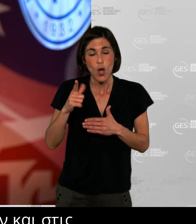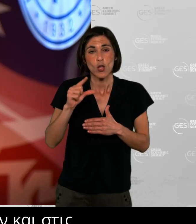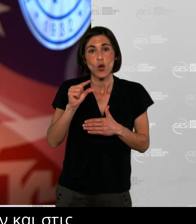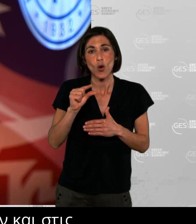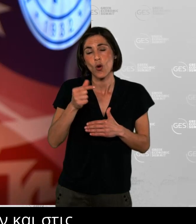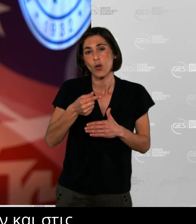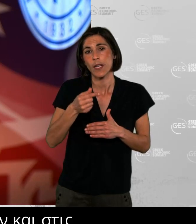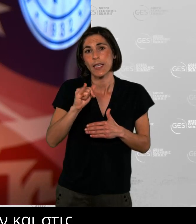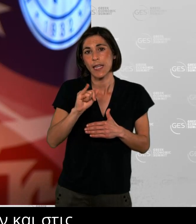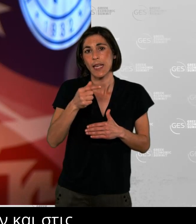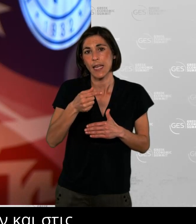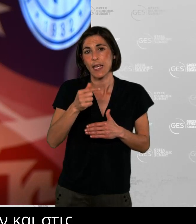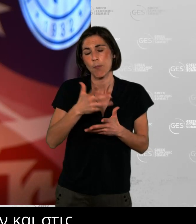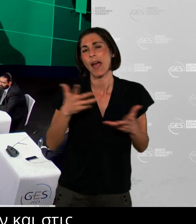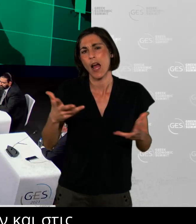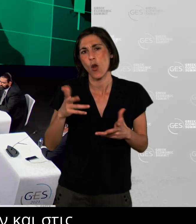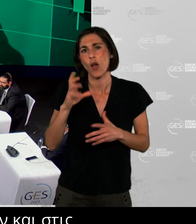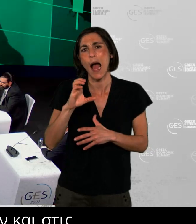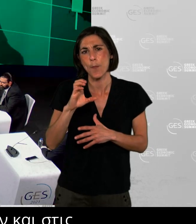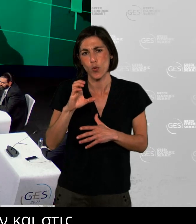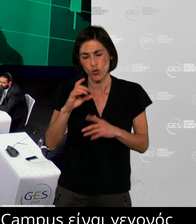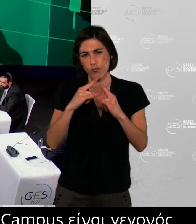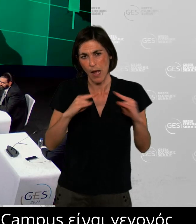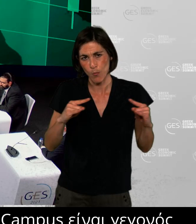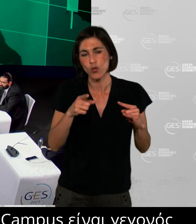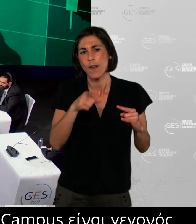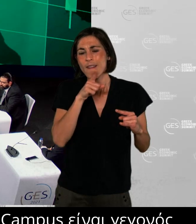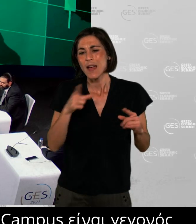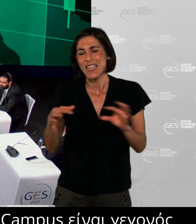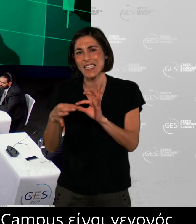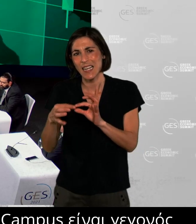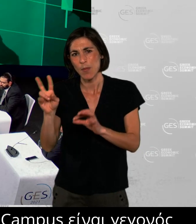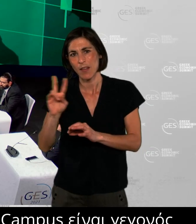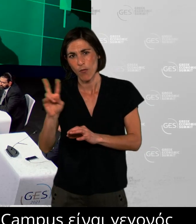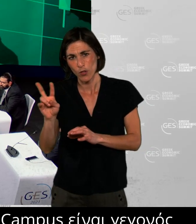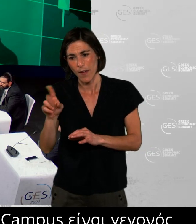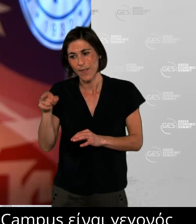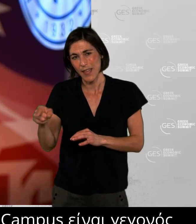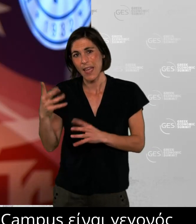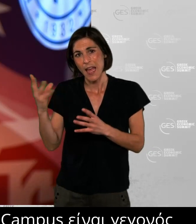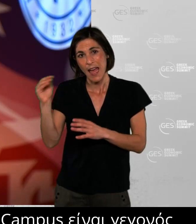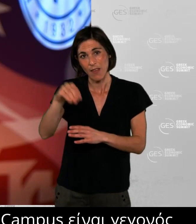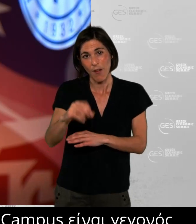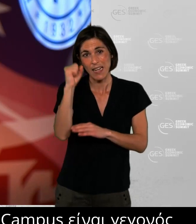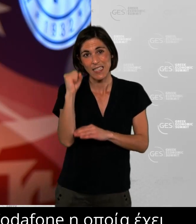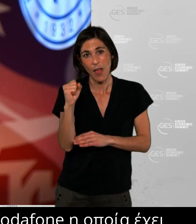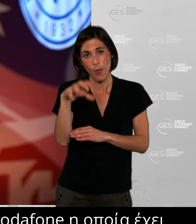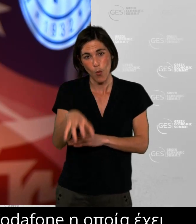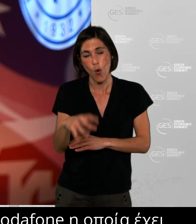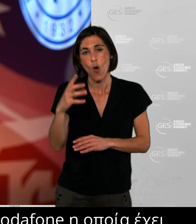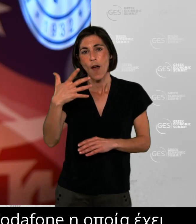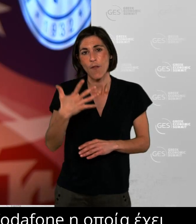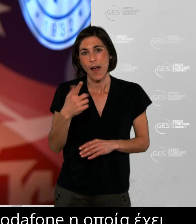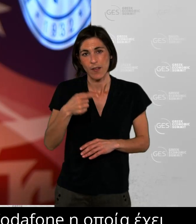μια συνεργασία public-private με την Vodafone, η οποία έχει εγκαταστήσει τον ιδιωτικό σταθμό 5G και την πλατφόρμα για το διαδίκτυο